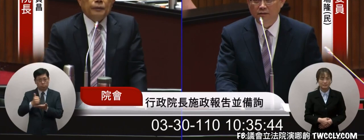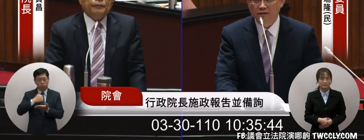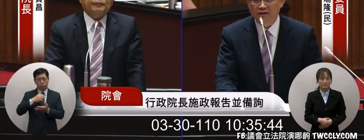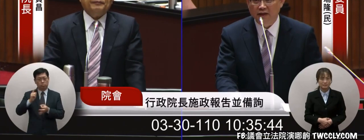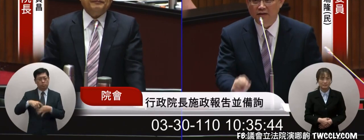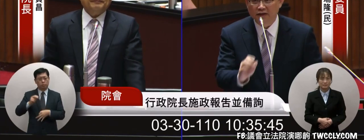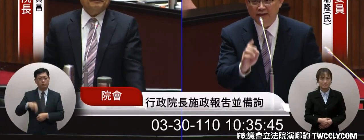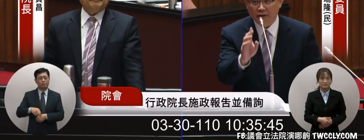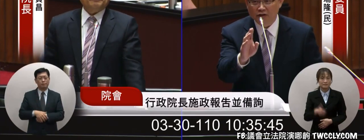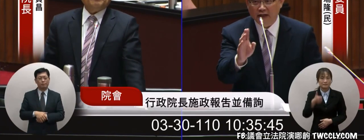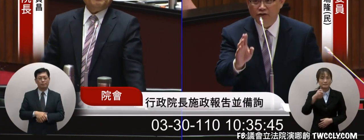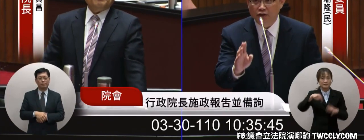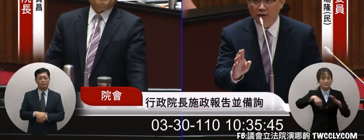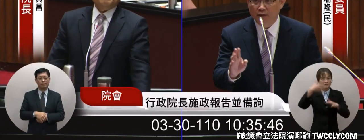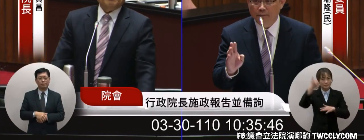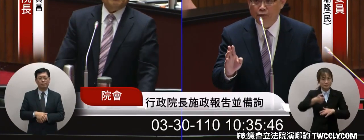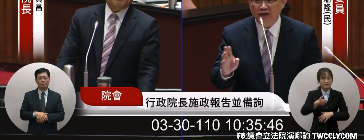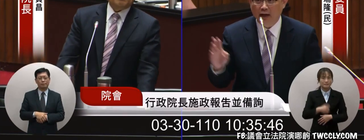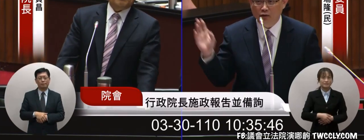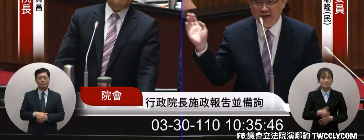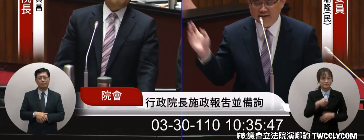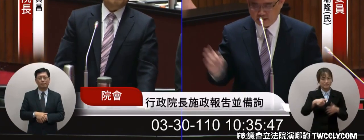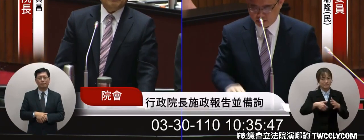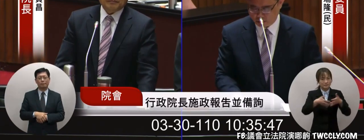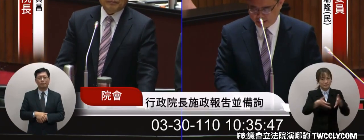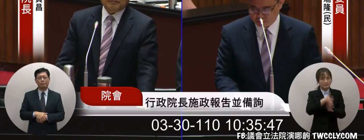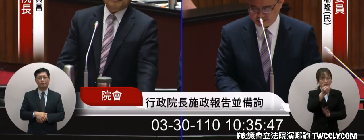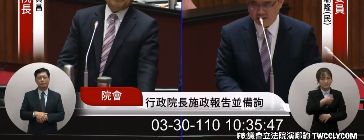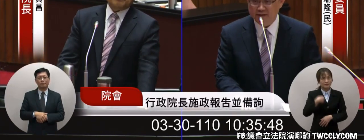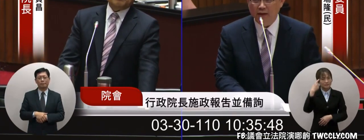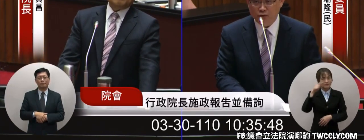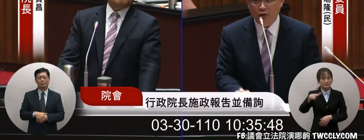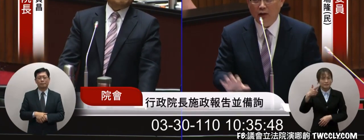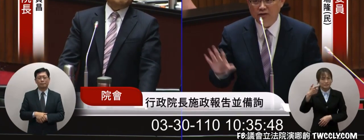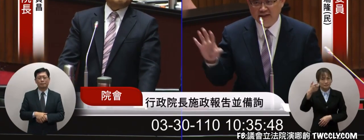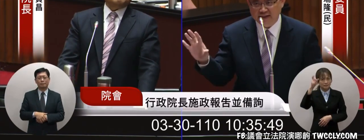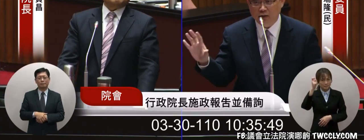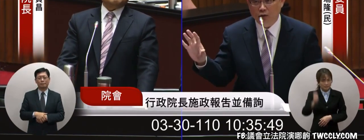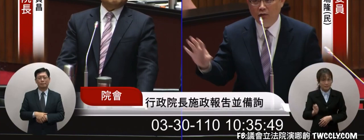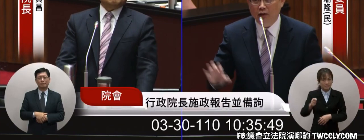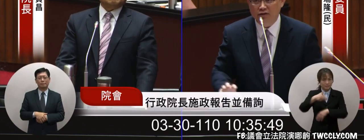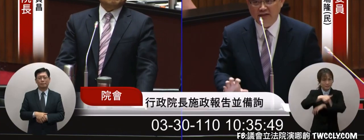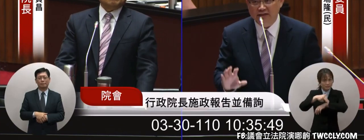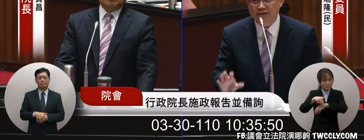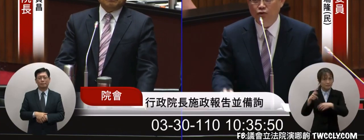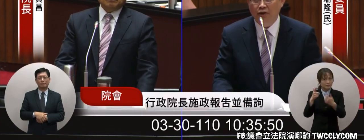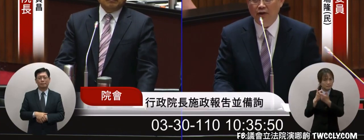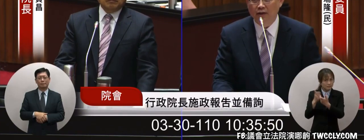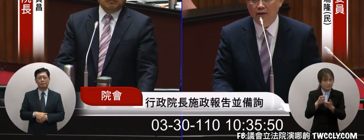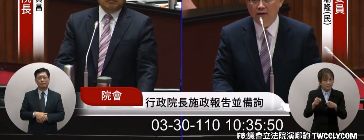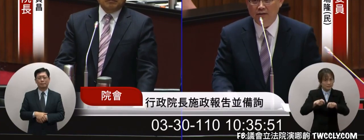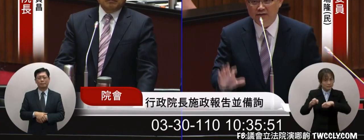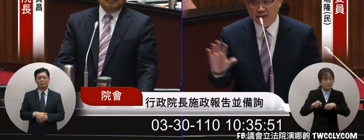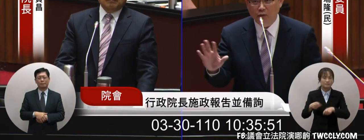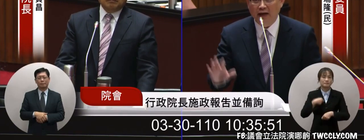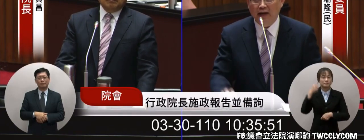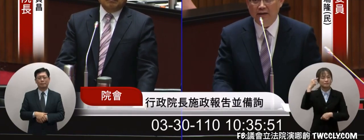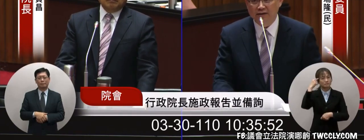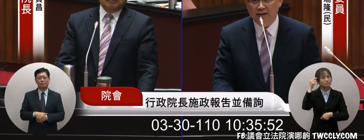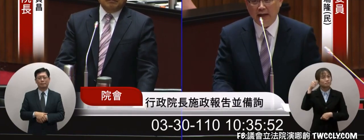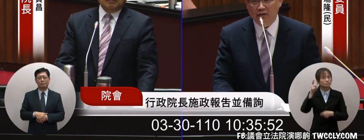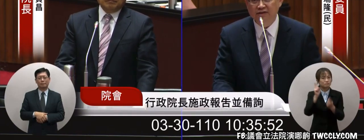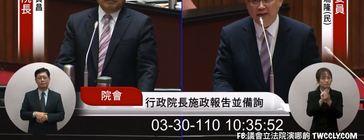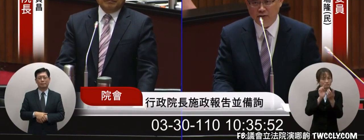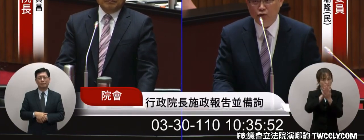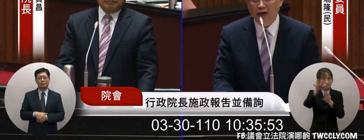機會謝謝謝謝院長謝謝部長我想這個661的這個規劃我想這樣的規劃我相信是對整個